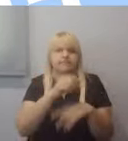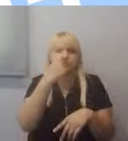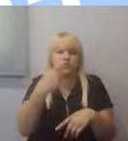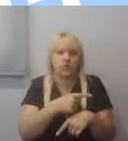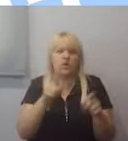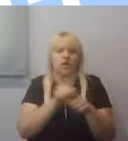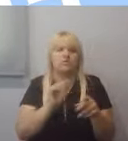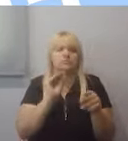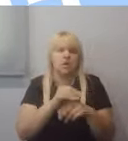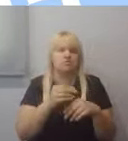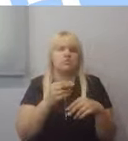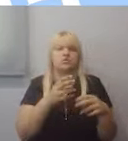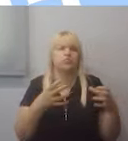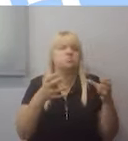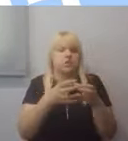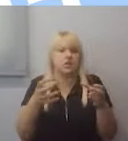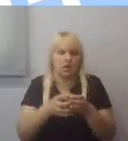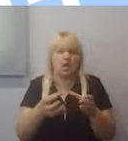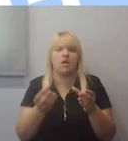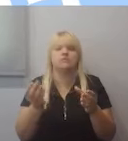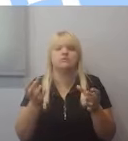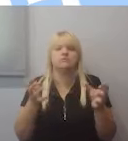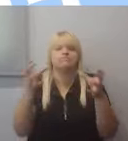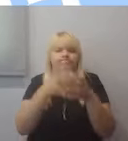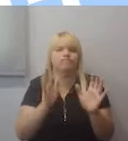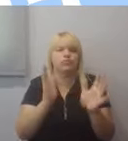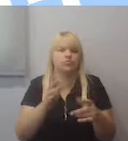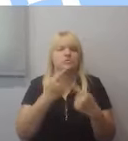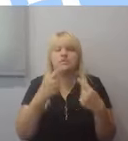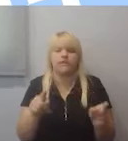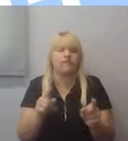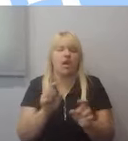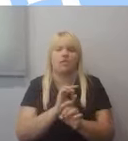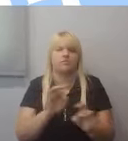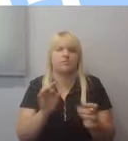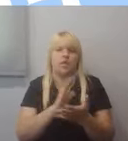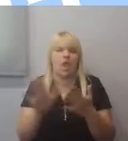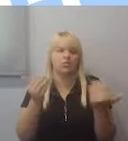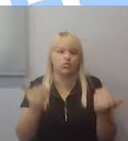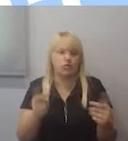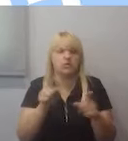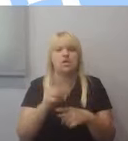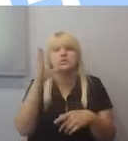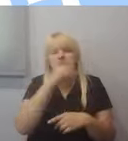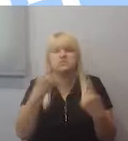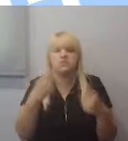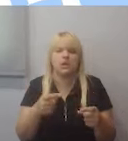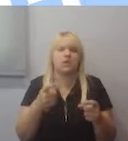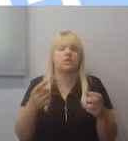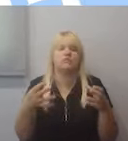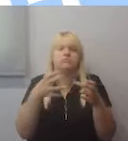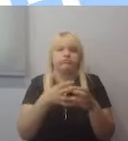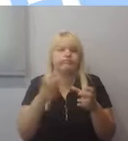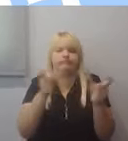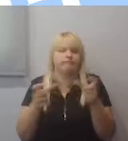brigādes bet tās būs savādākas nekā tas ir šodien iespējams citā sastāvā strādās ne trīs ne divi